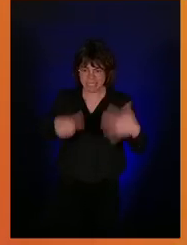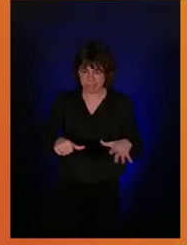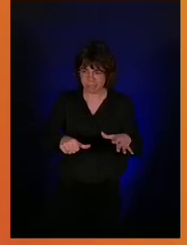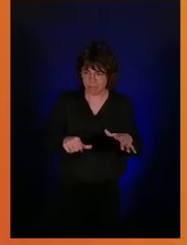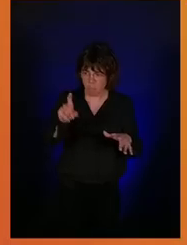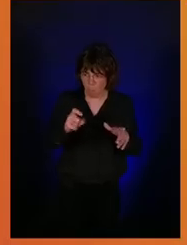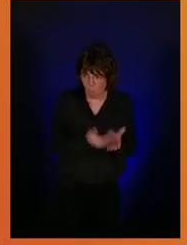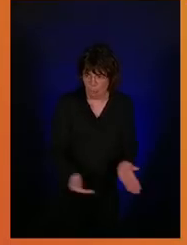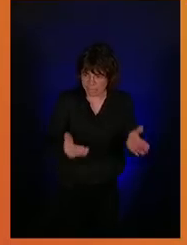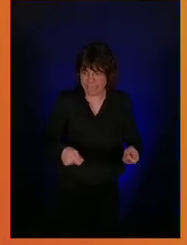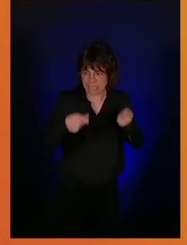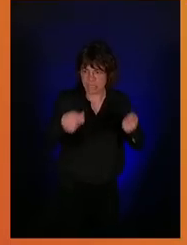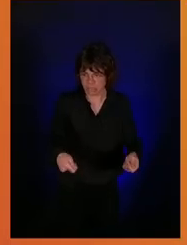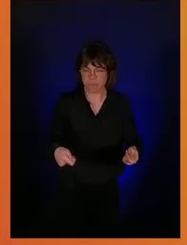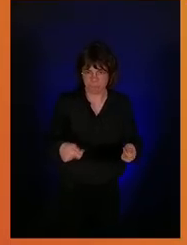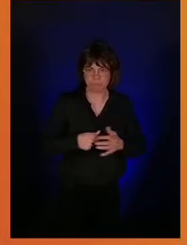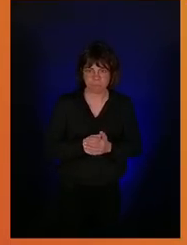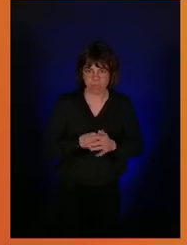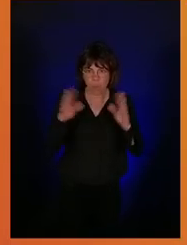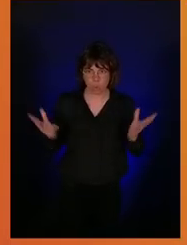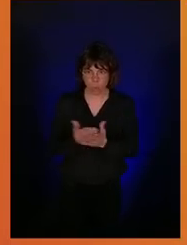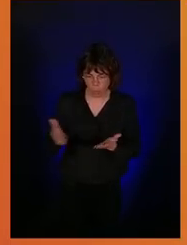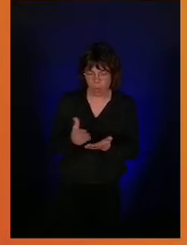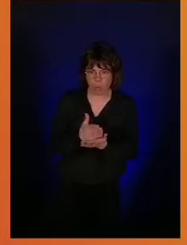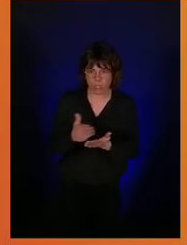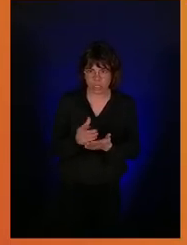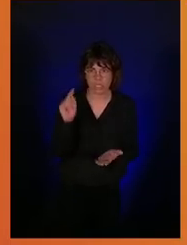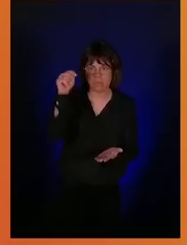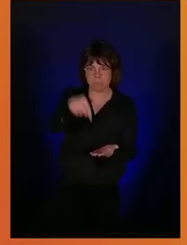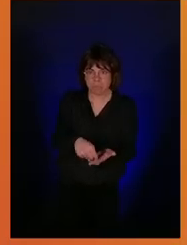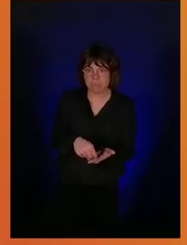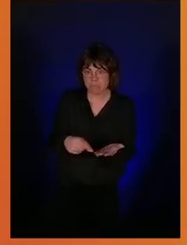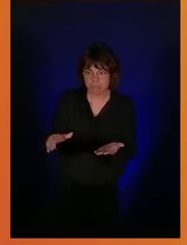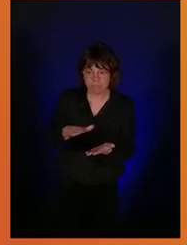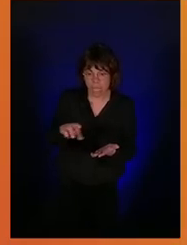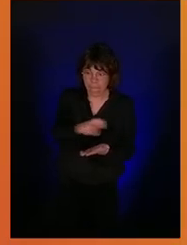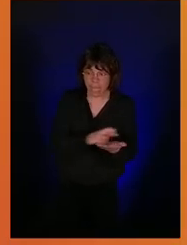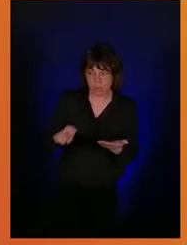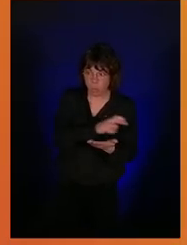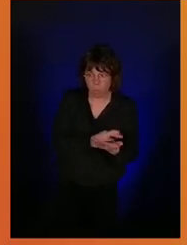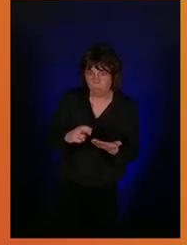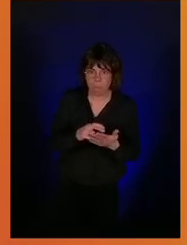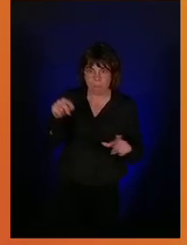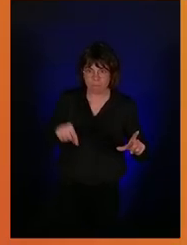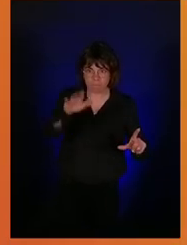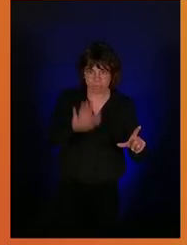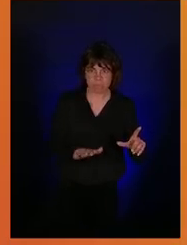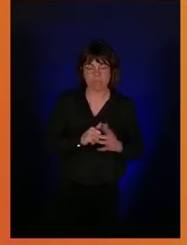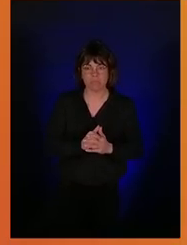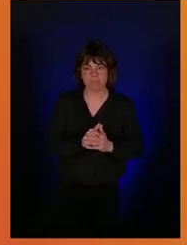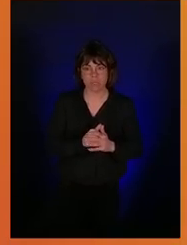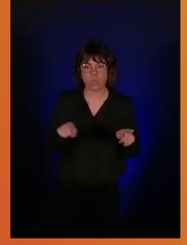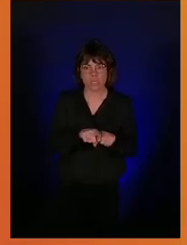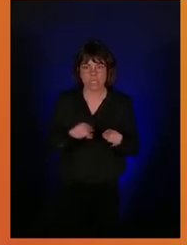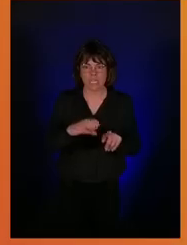département. Aujourd'hui, des projets sont à l'œuvre autour de Saint-Jean-d'Angély en Charente-Maritime, autour de Saint-Frègne, au nord de la